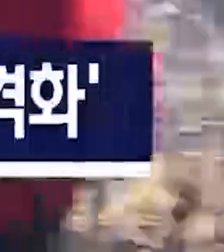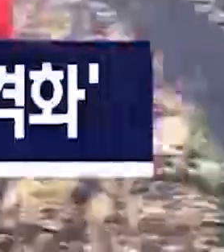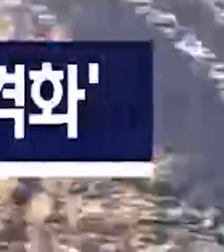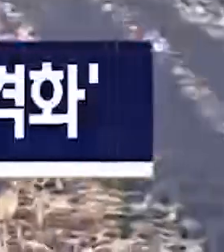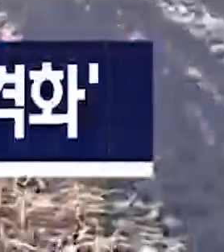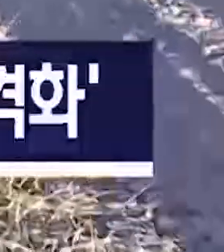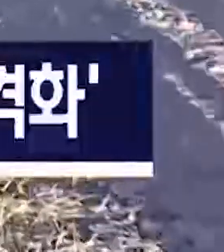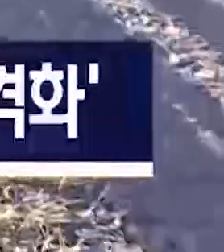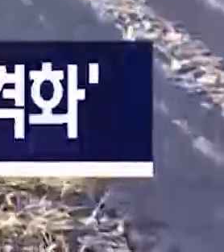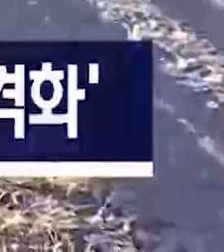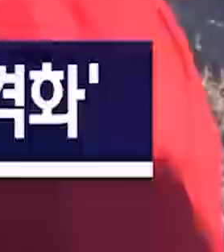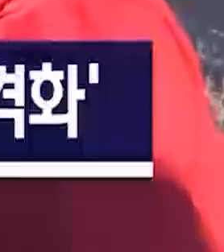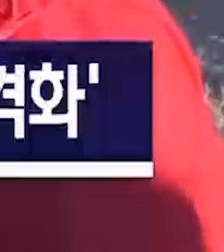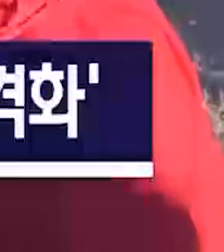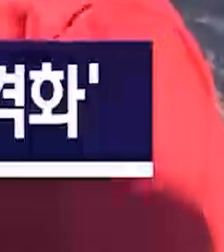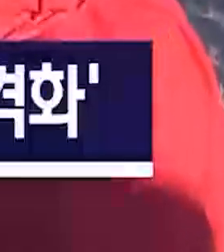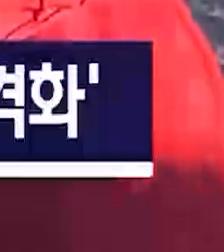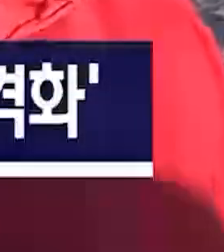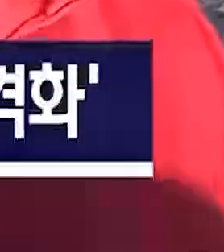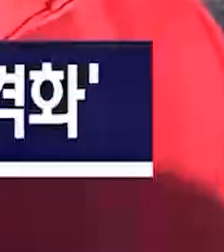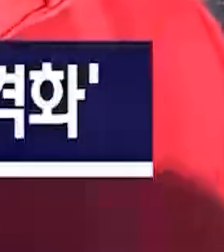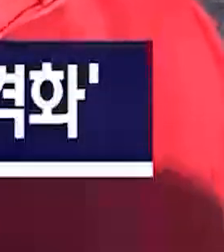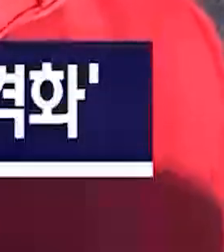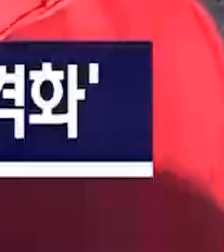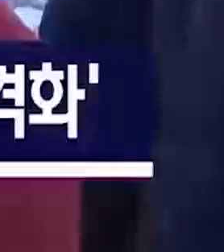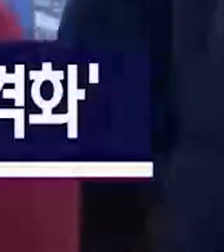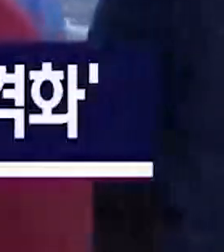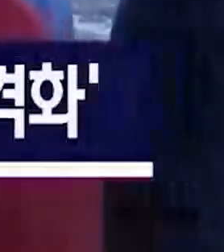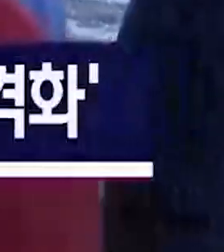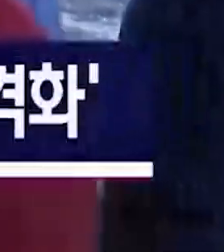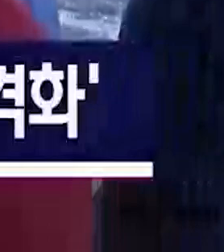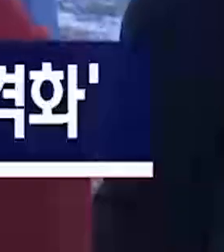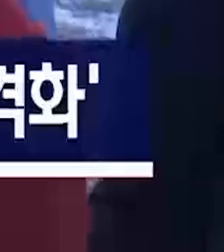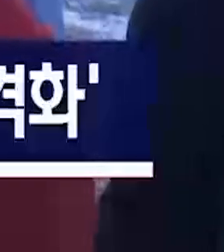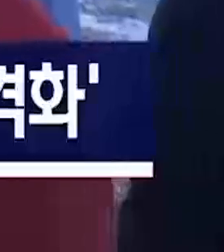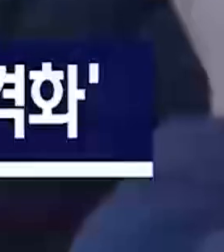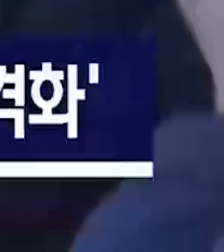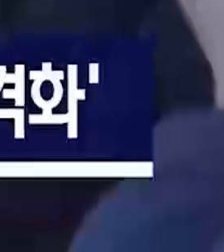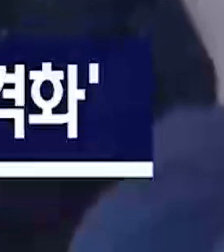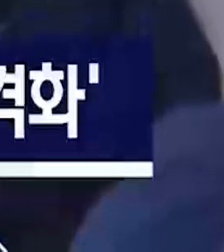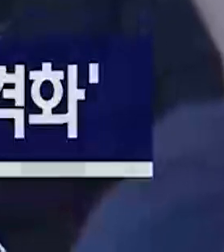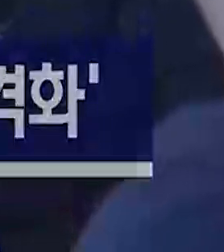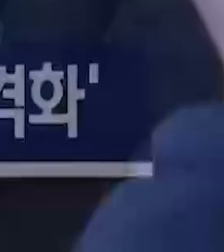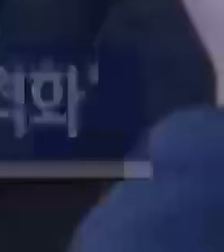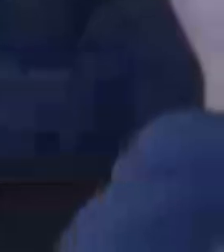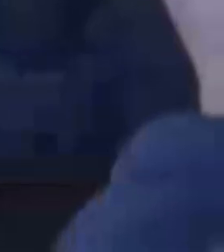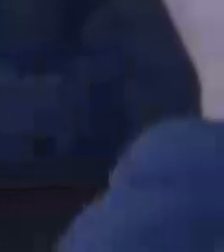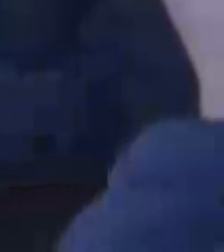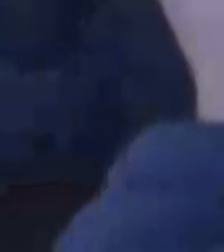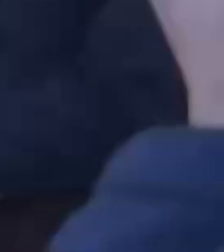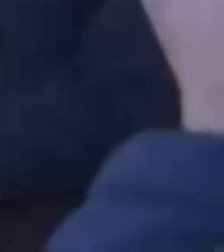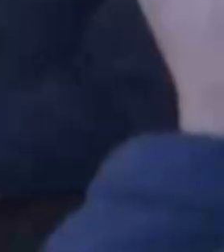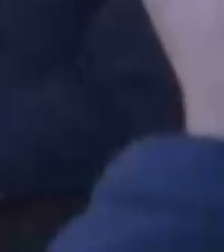있습니다. 내년 총선에서 호남 지역구 한석 확보를 위한 본격적인 행보로 풀이됩니다.